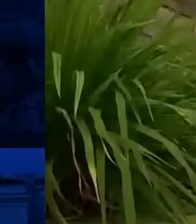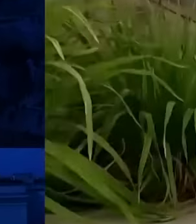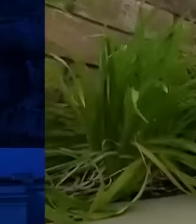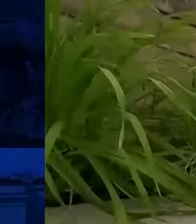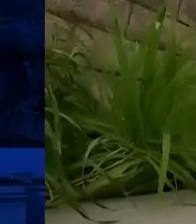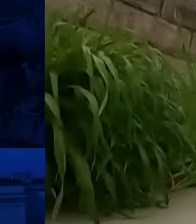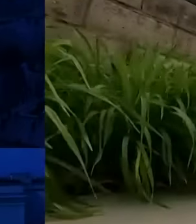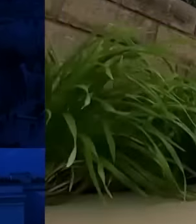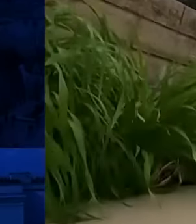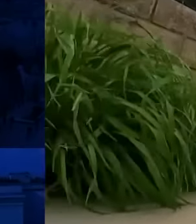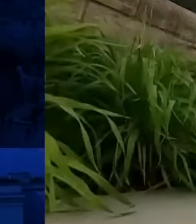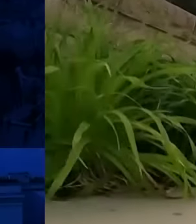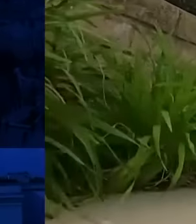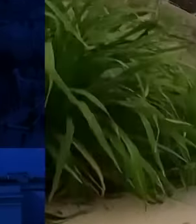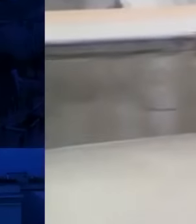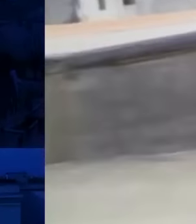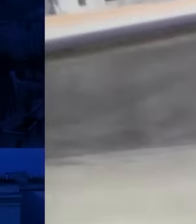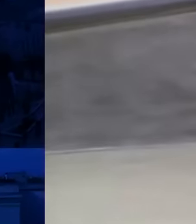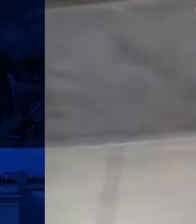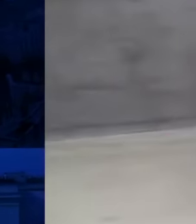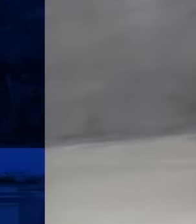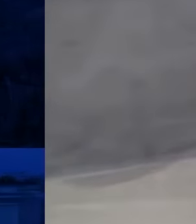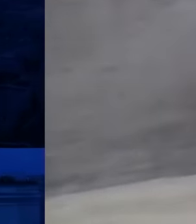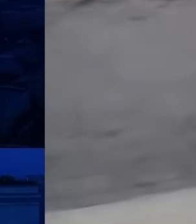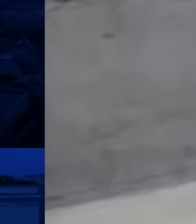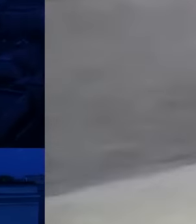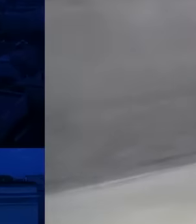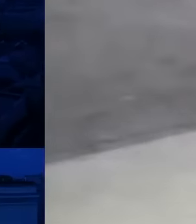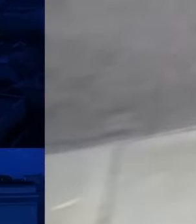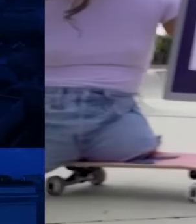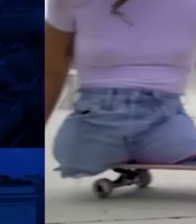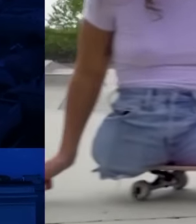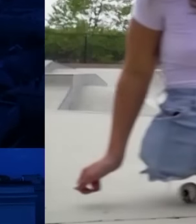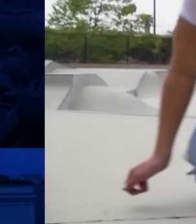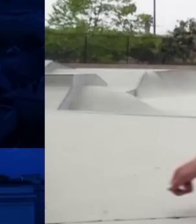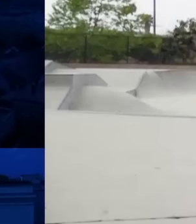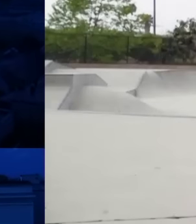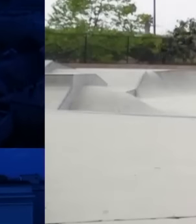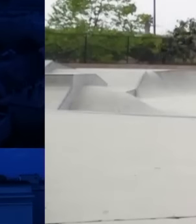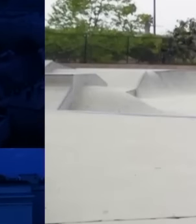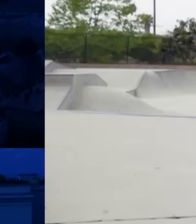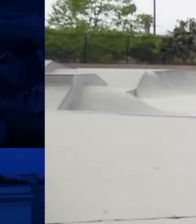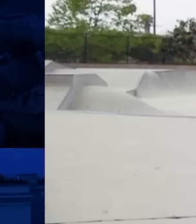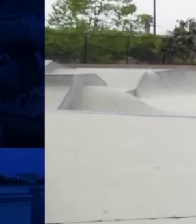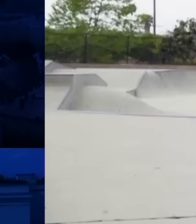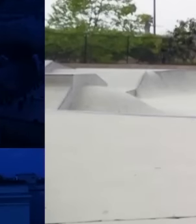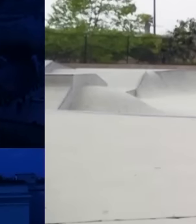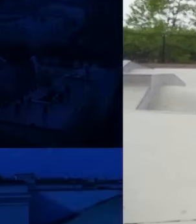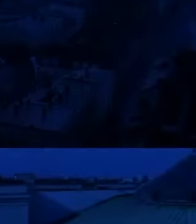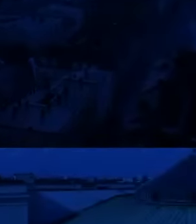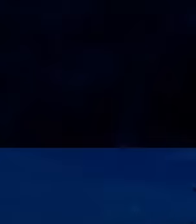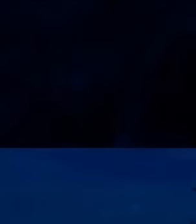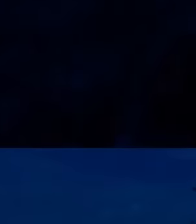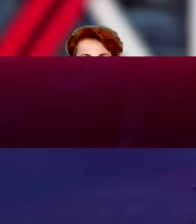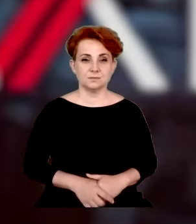Urodziła się bez nóg, a mimo to 31-latka zawstydza wielu swoimi umiejętnościami. Właśnie ustanowiła rekord Guinnessa w staniu na rękach na